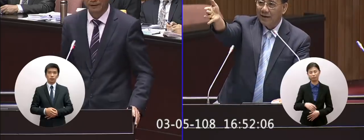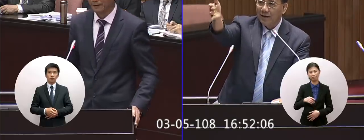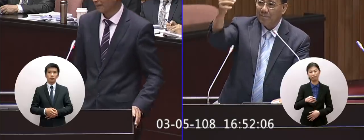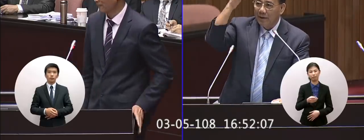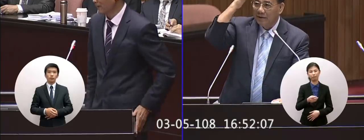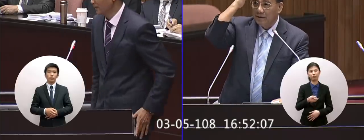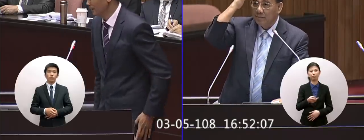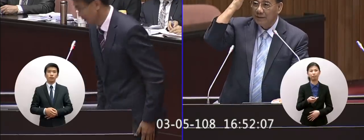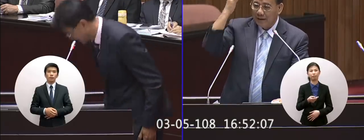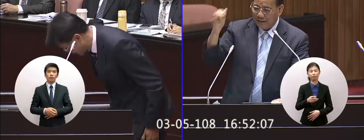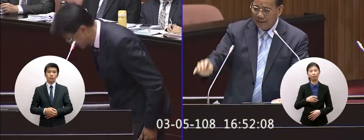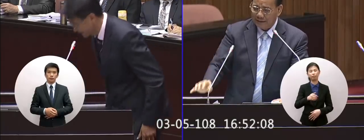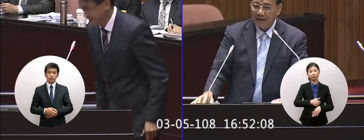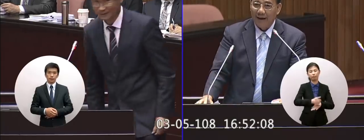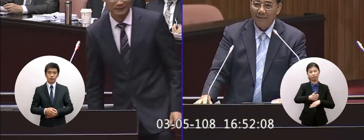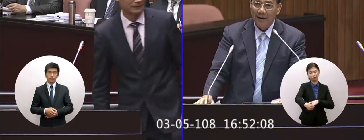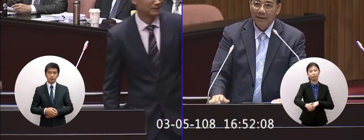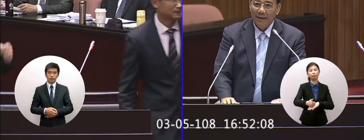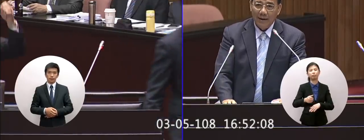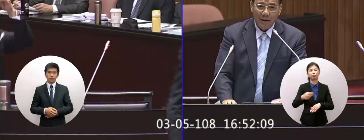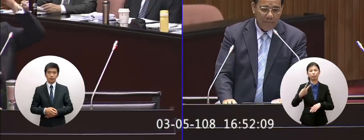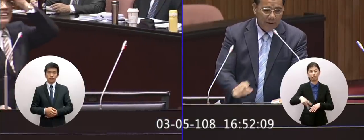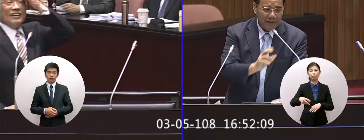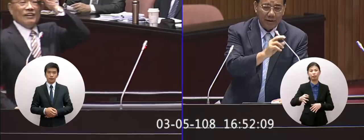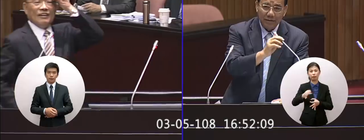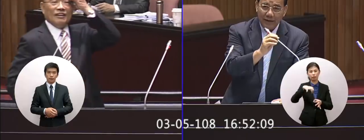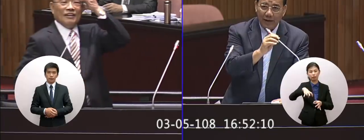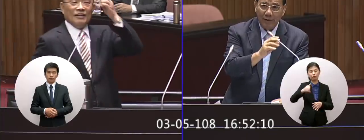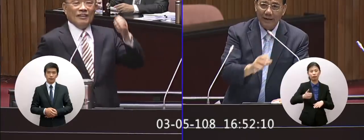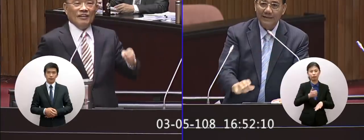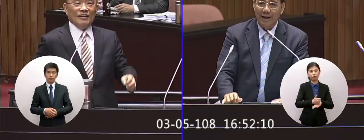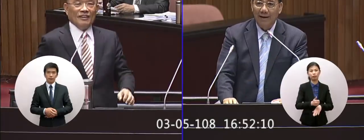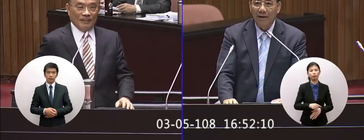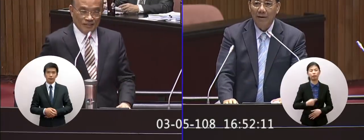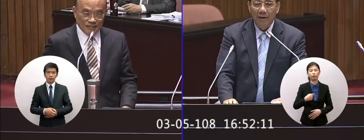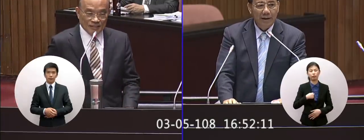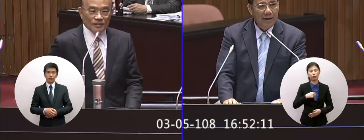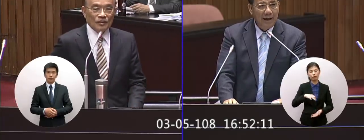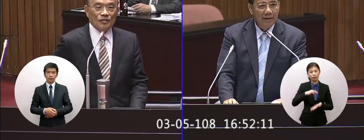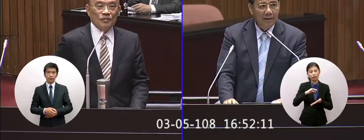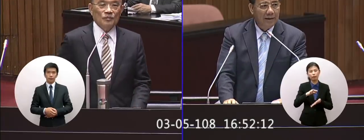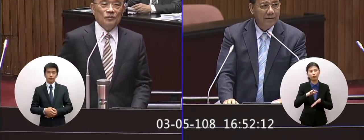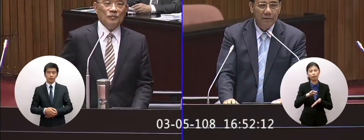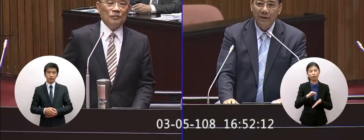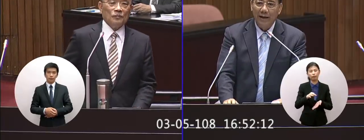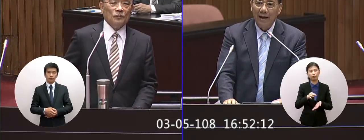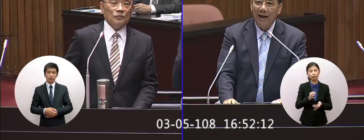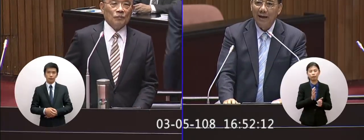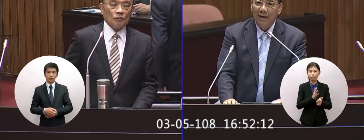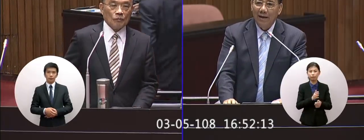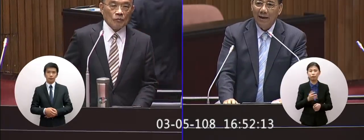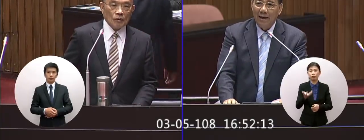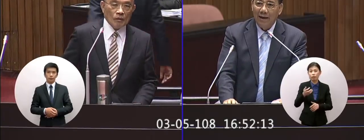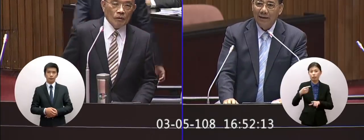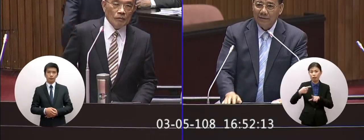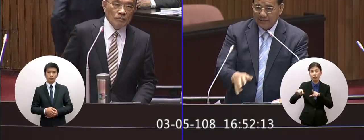下，那请那个经济部长一起上来好吗？那个院长，我这次很快的讲哈，刚刚叶宜津委员